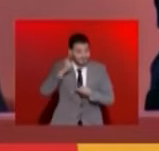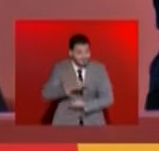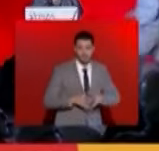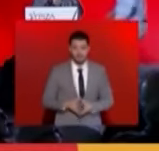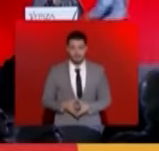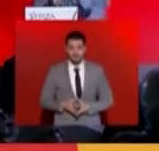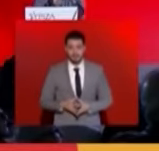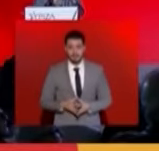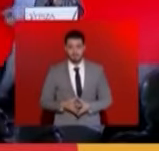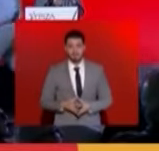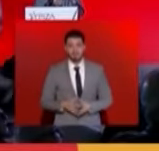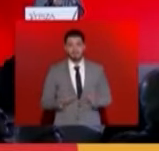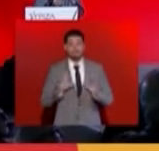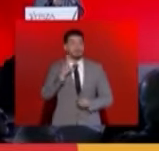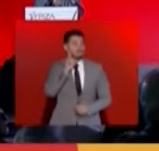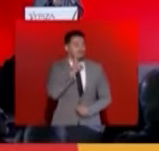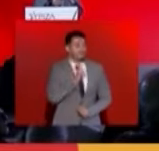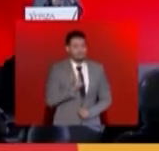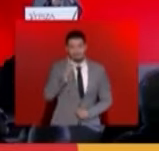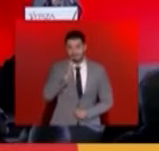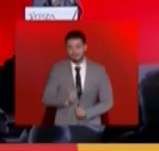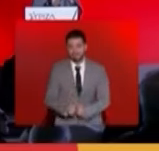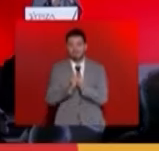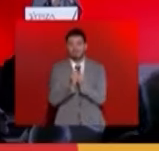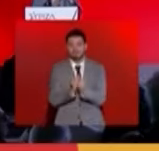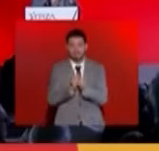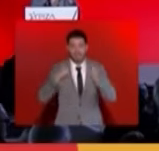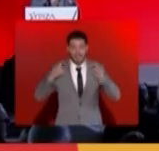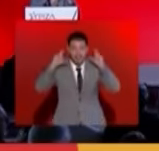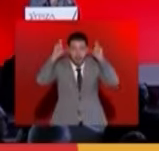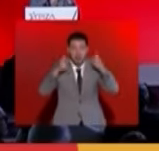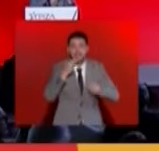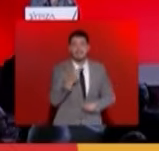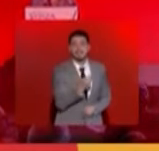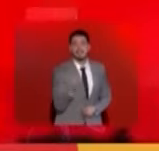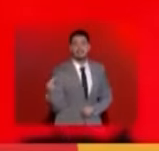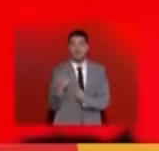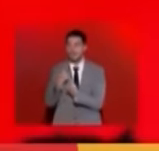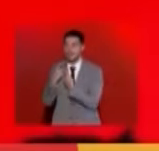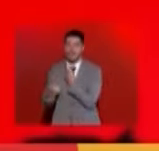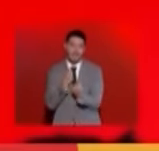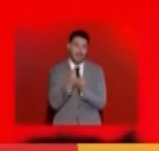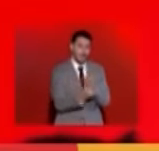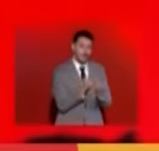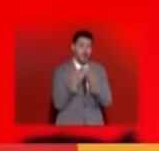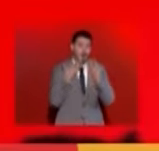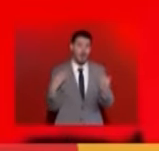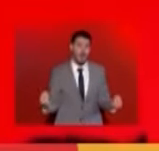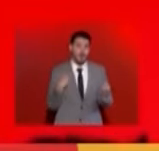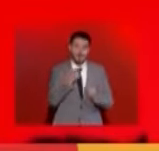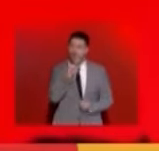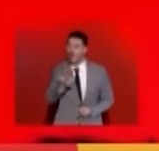δηλαδή πολλά κόμματα στα δεξιά, στα δεξιότερα της Νέας Δημοκρατίας, πολλά κόμματα και στα αριστερά,